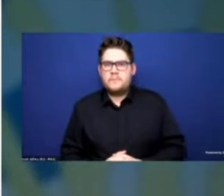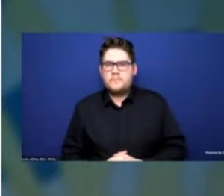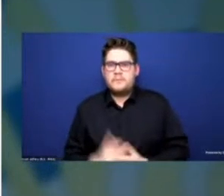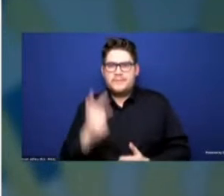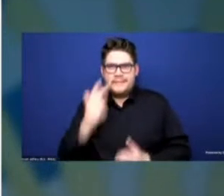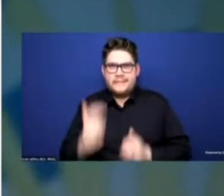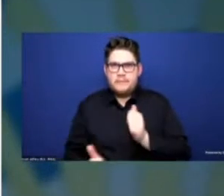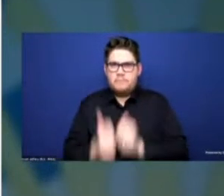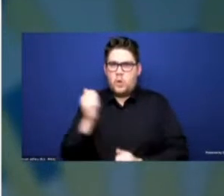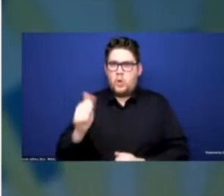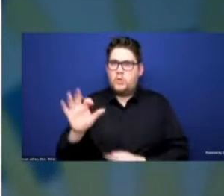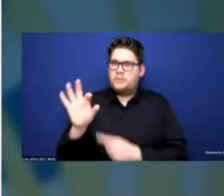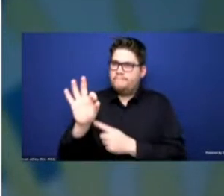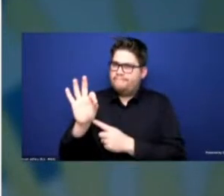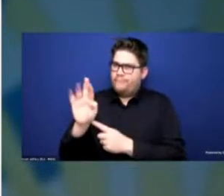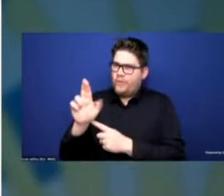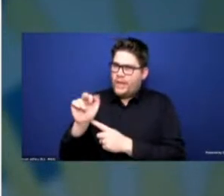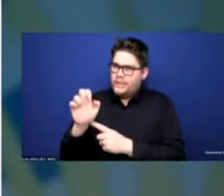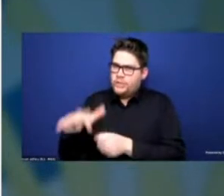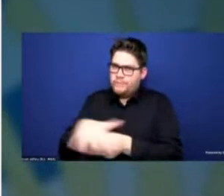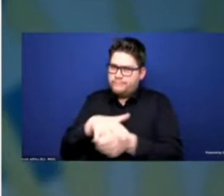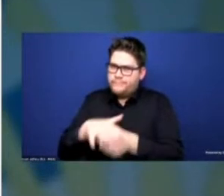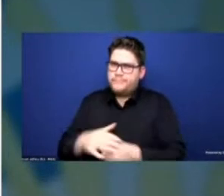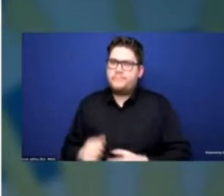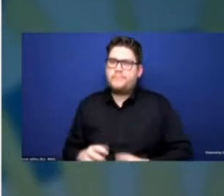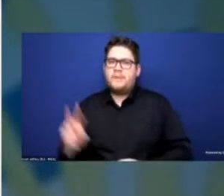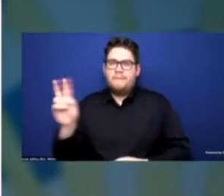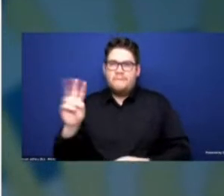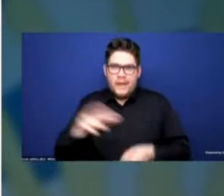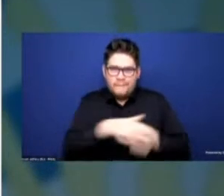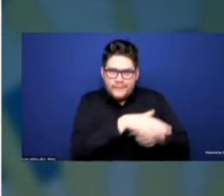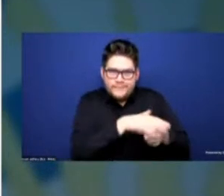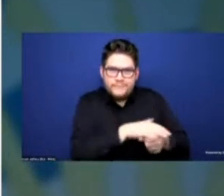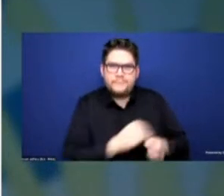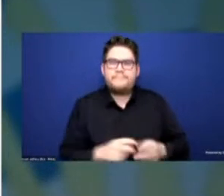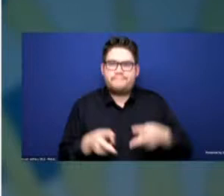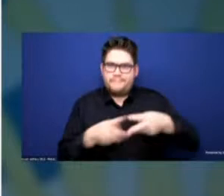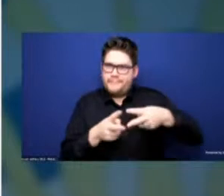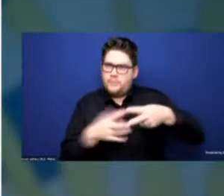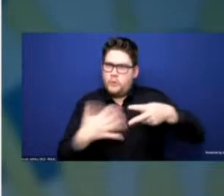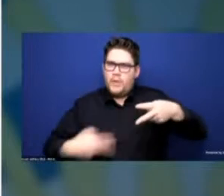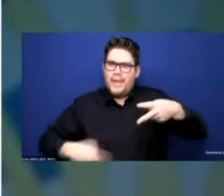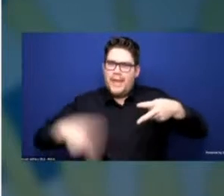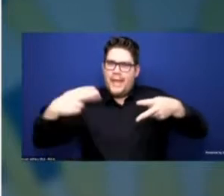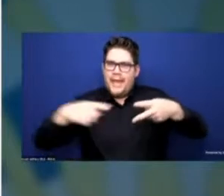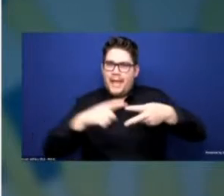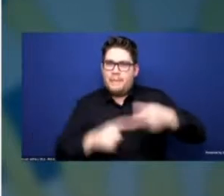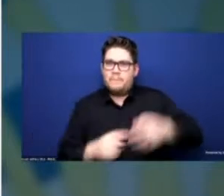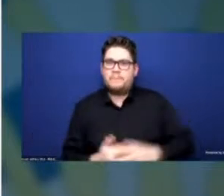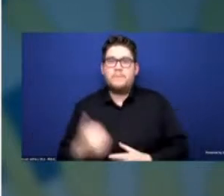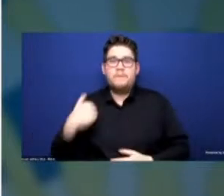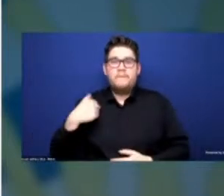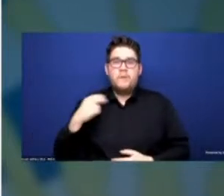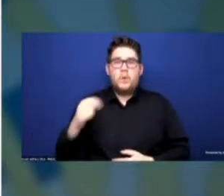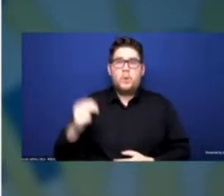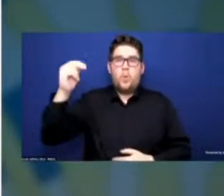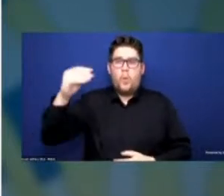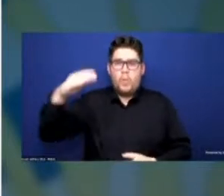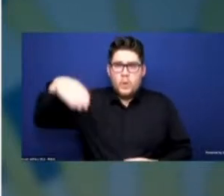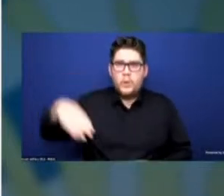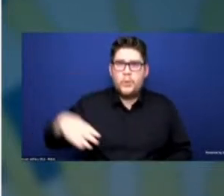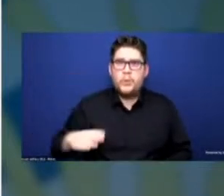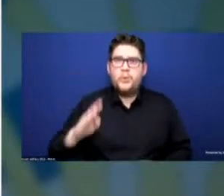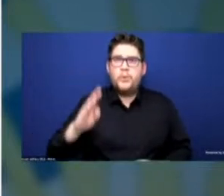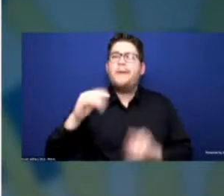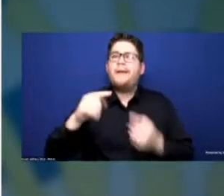数 north for some 除以 time, 测试 and 数 those have 也 been 就是 leveling 检 off 测 and, 率 and coming 阳性率 down. Some some of the other important metrics that we look at 这